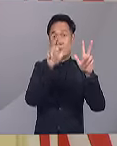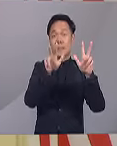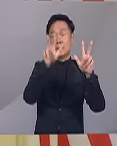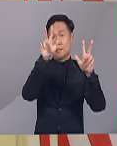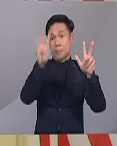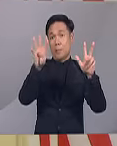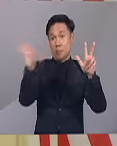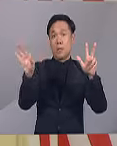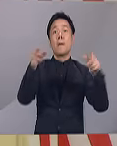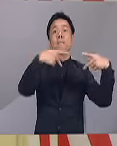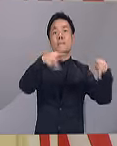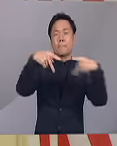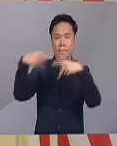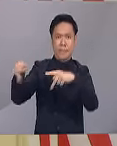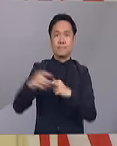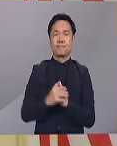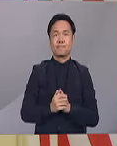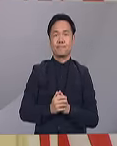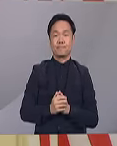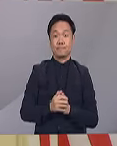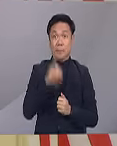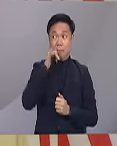3,349 pasar raya. Semalam,